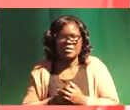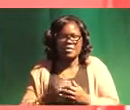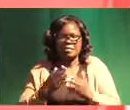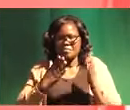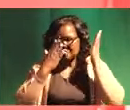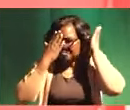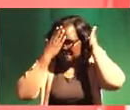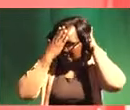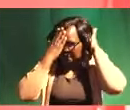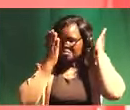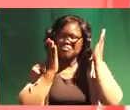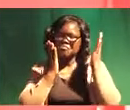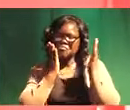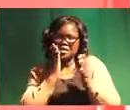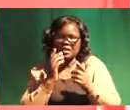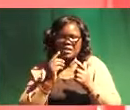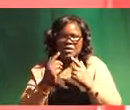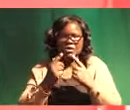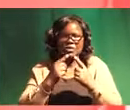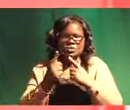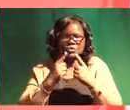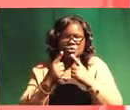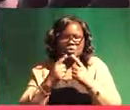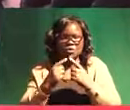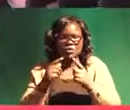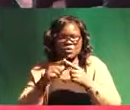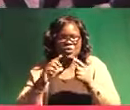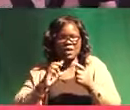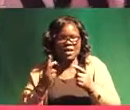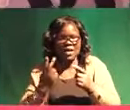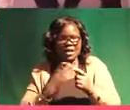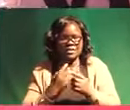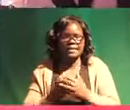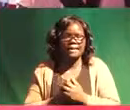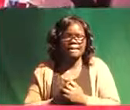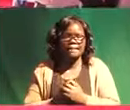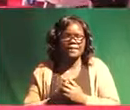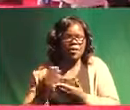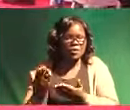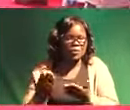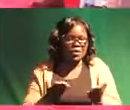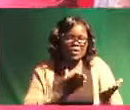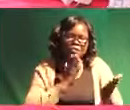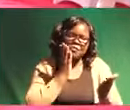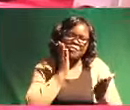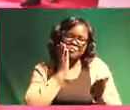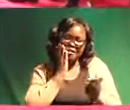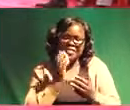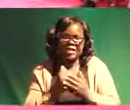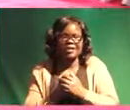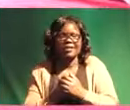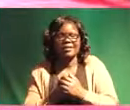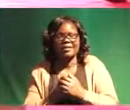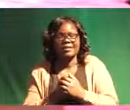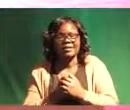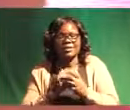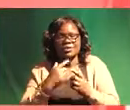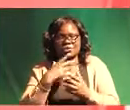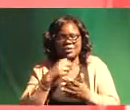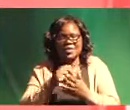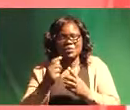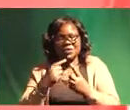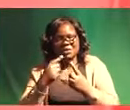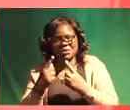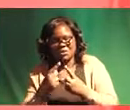Bishop Kawira aweze kuongeleza na wakenya. Karibu mama Madam Governor, uweze